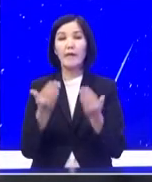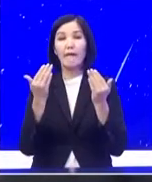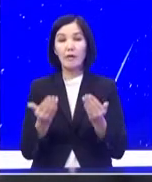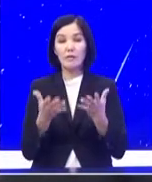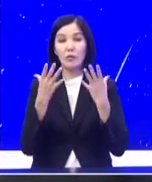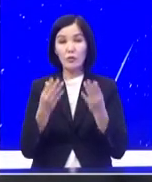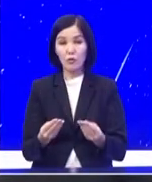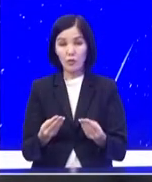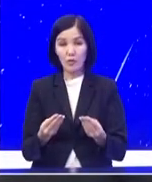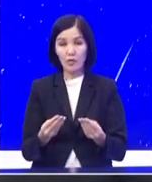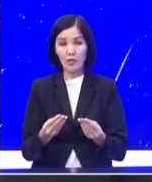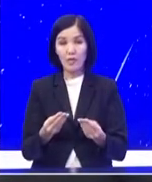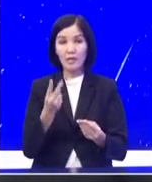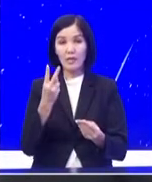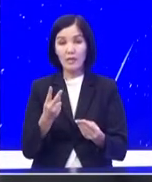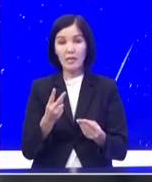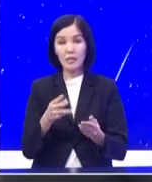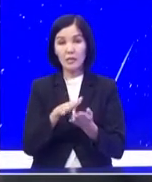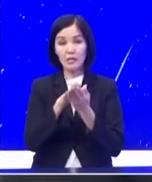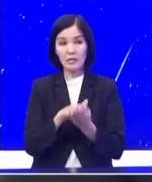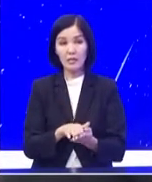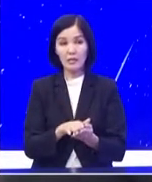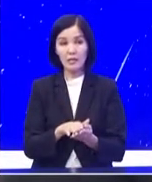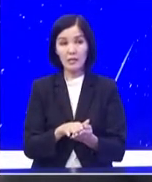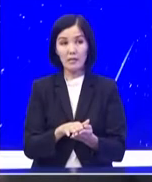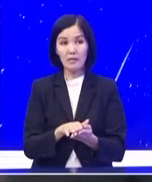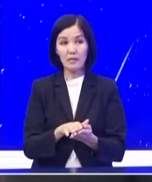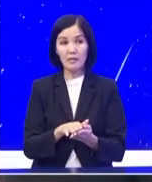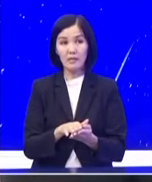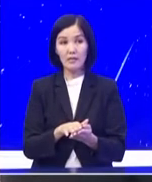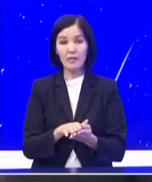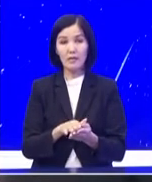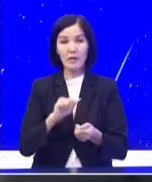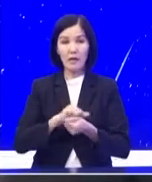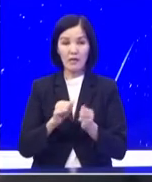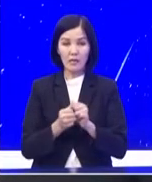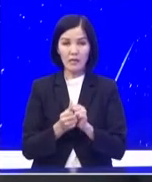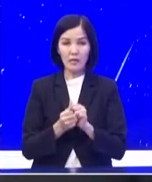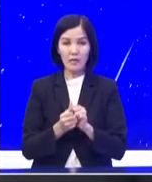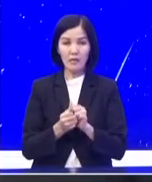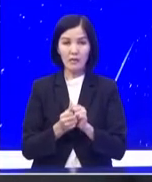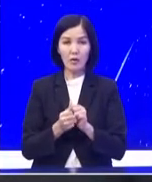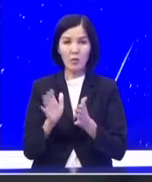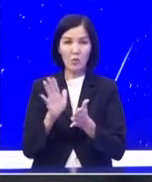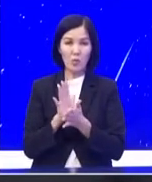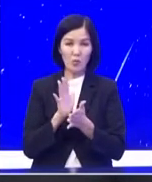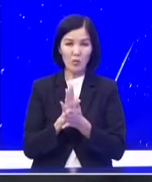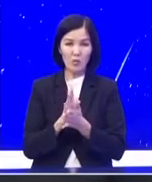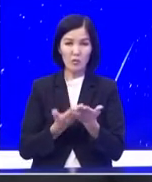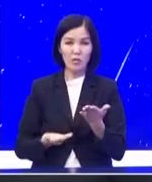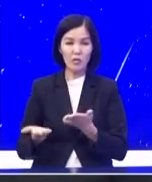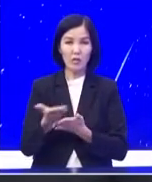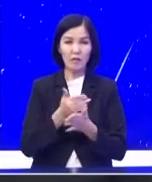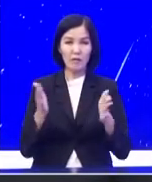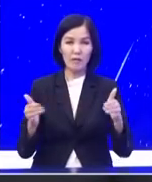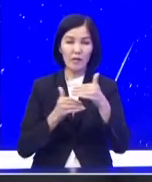таңда ол екі зиратқа біз жаңағы қатты қоқыс жинайтын контейнерлер орнатып, Талдықорған қаласының